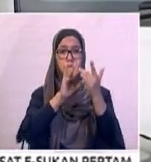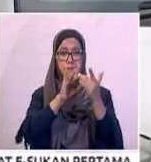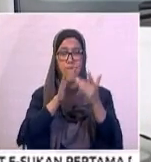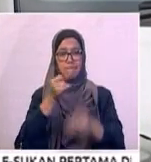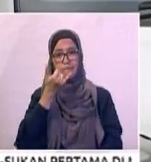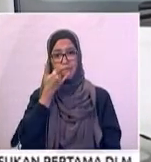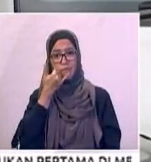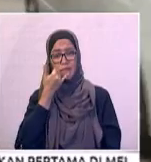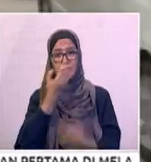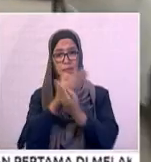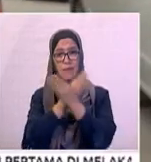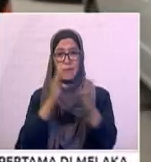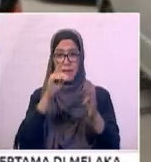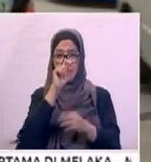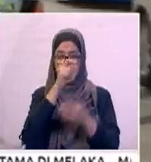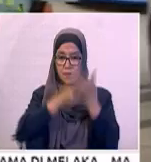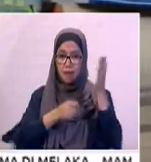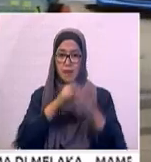tol